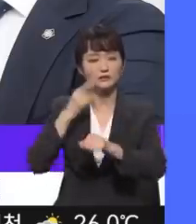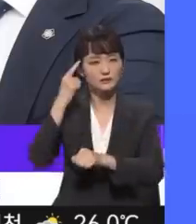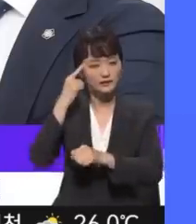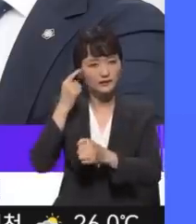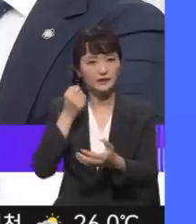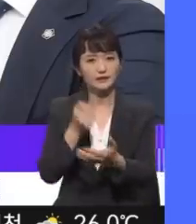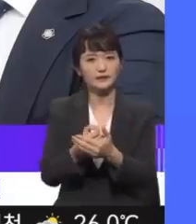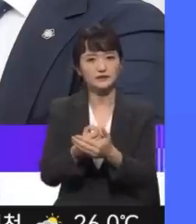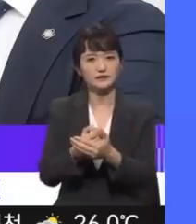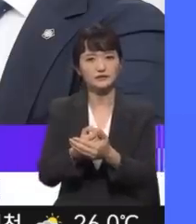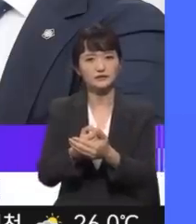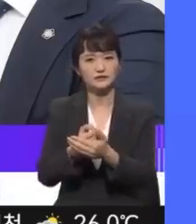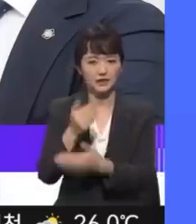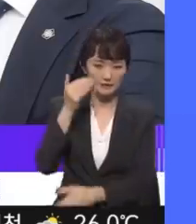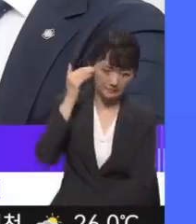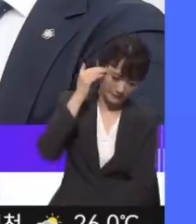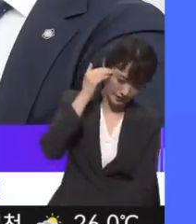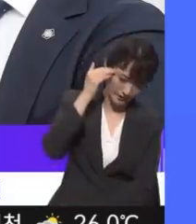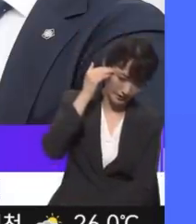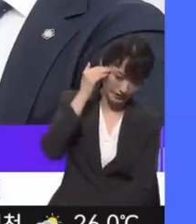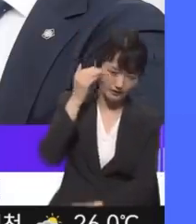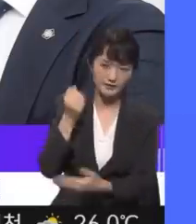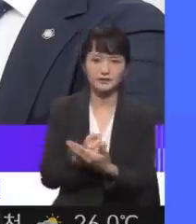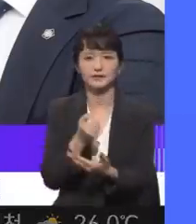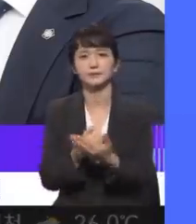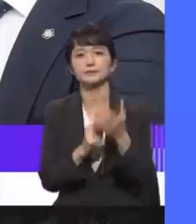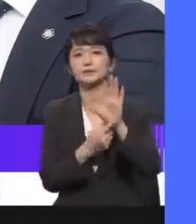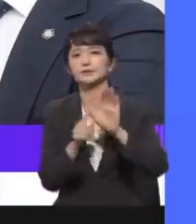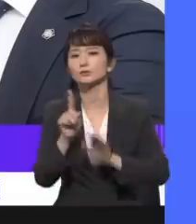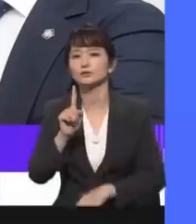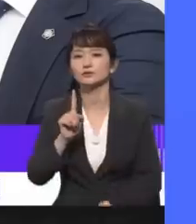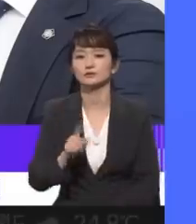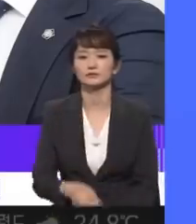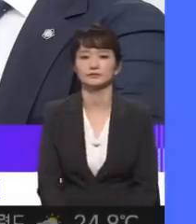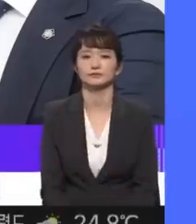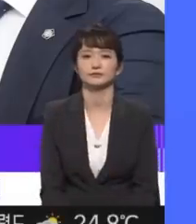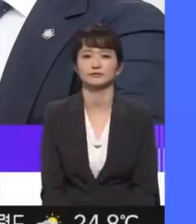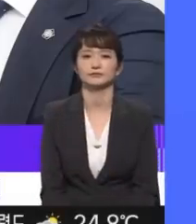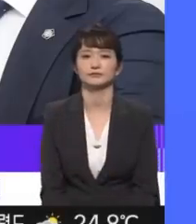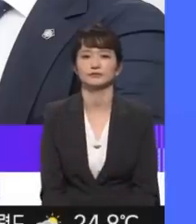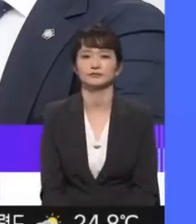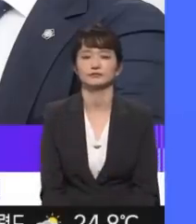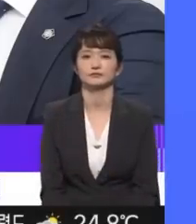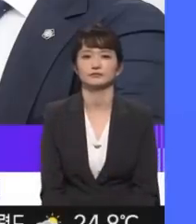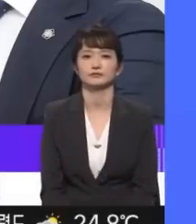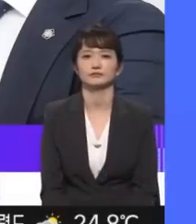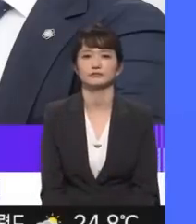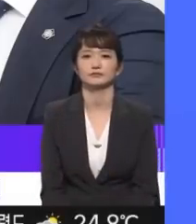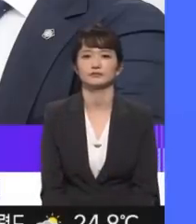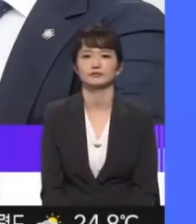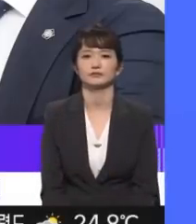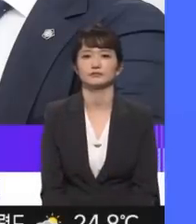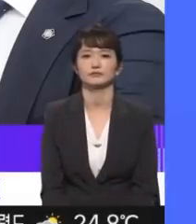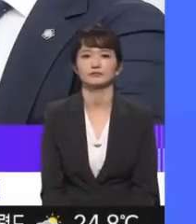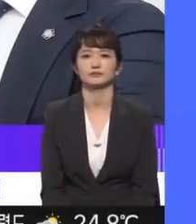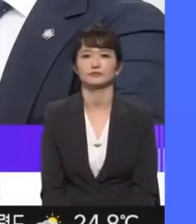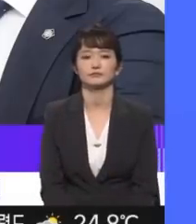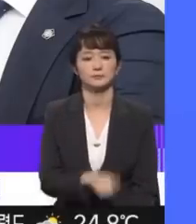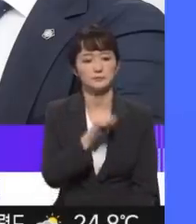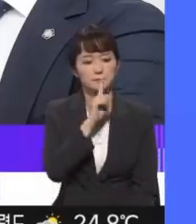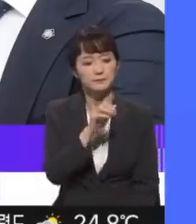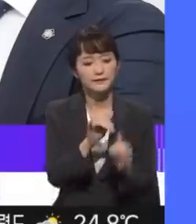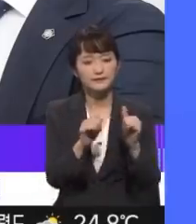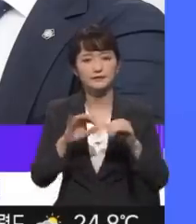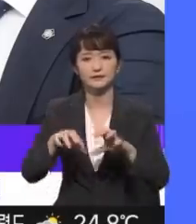침해 따라 고 주장했습니다 육아 물론 나타내는데 여기에서 막혀 보십니까 우선은 그 말씀을 하시는 분들은 대한민국